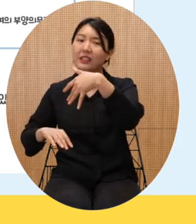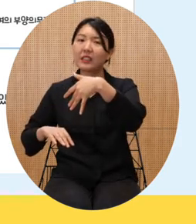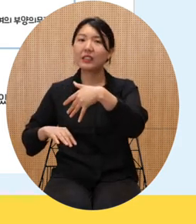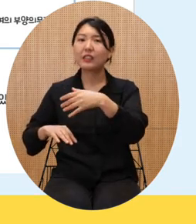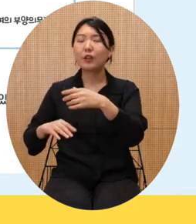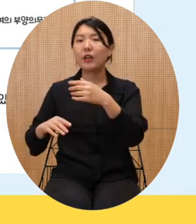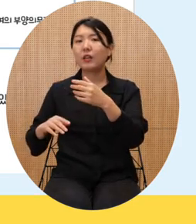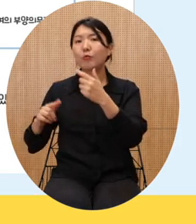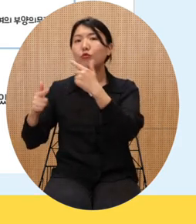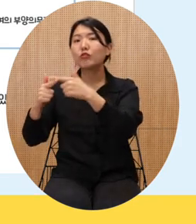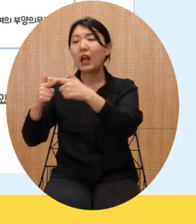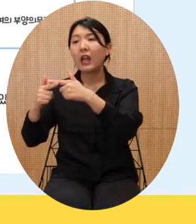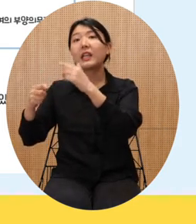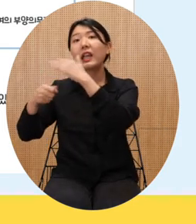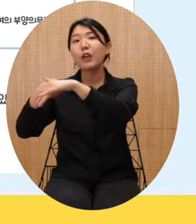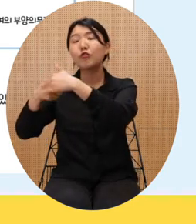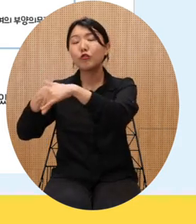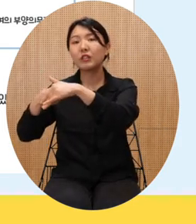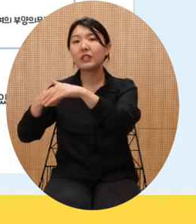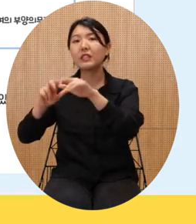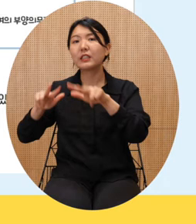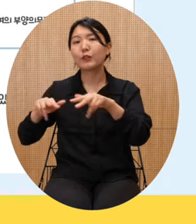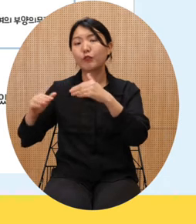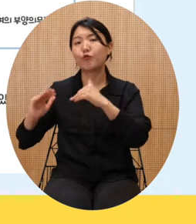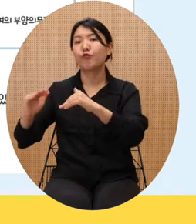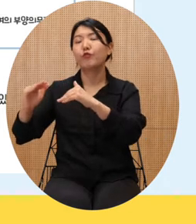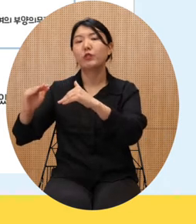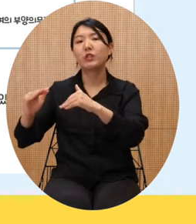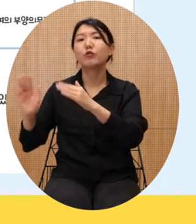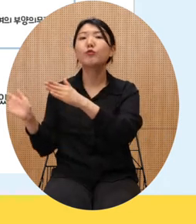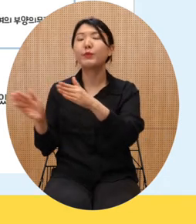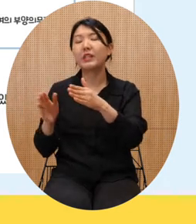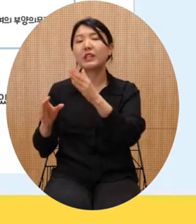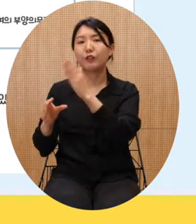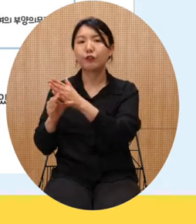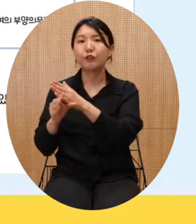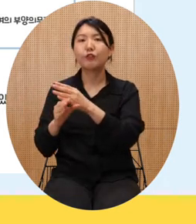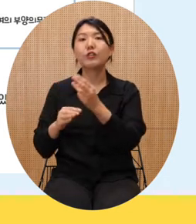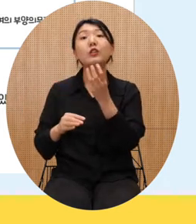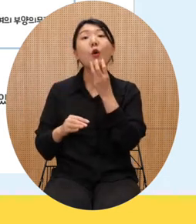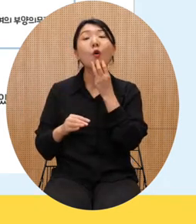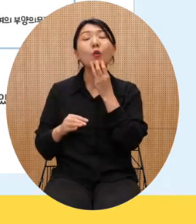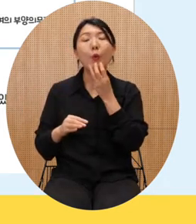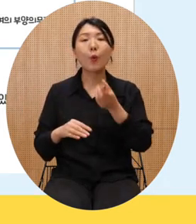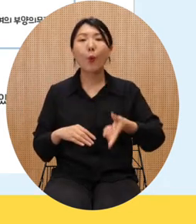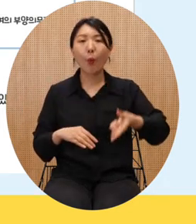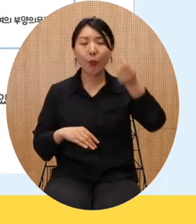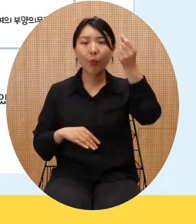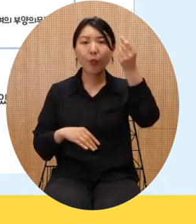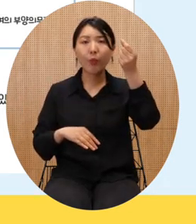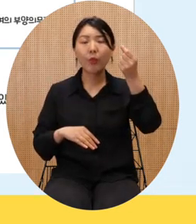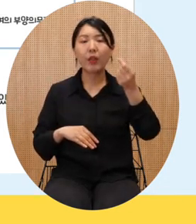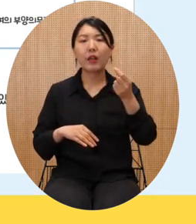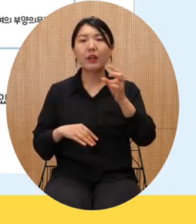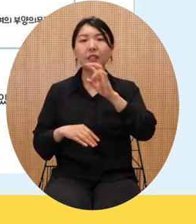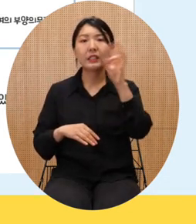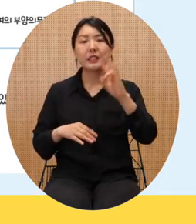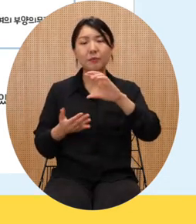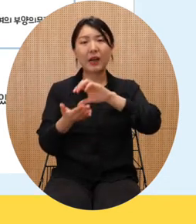뒤에 말씀드리겠지만 부산이나 대구 같은 것들은 이제 준비 중인 상황이고, 이제 서울도 곧